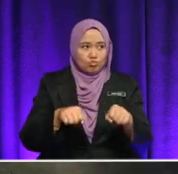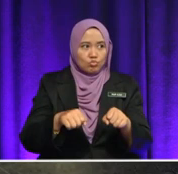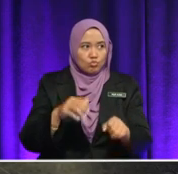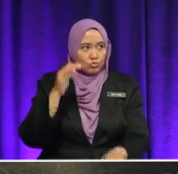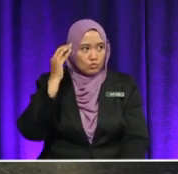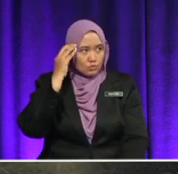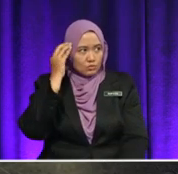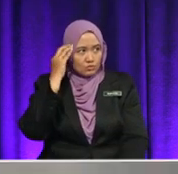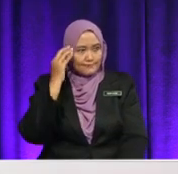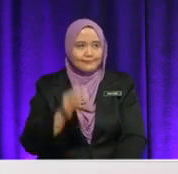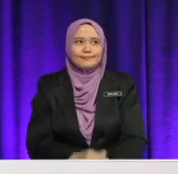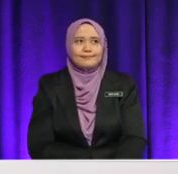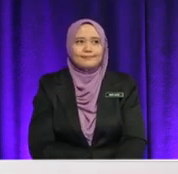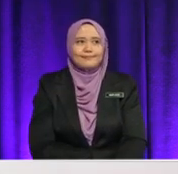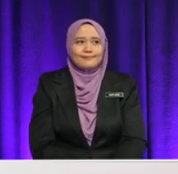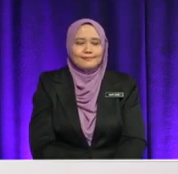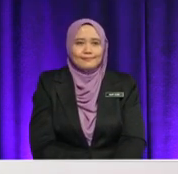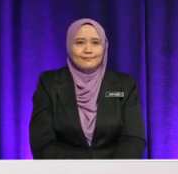masih ada